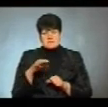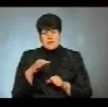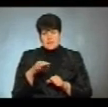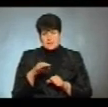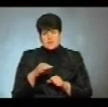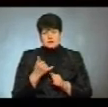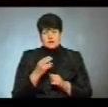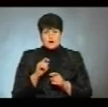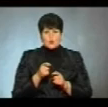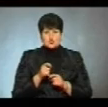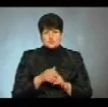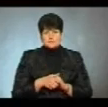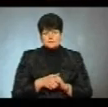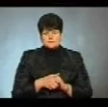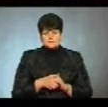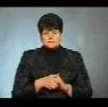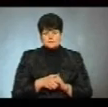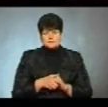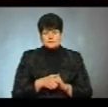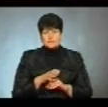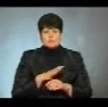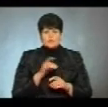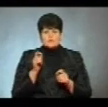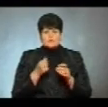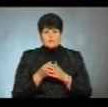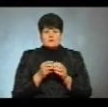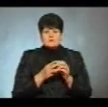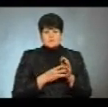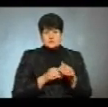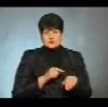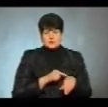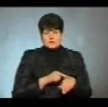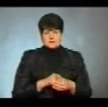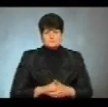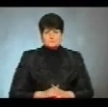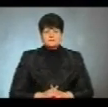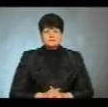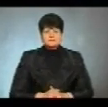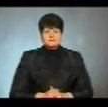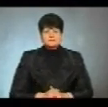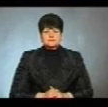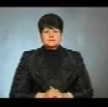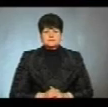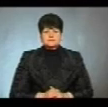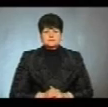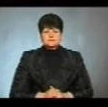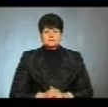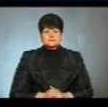на ключі. Тривав фестиваль до 18-ї години. Світлана Лазорик, Андрій Прокопів. Новини.